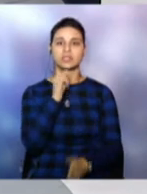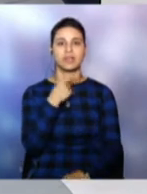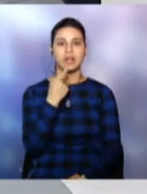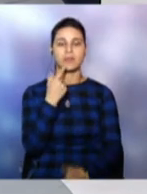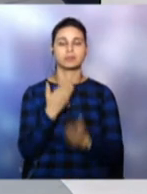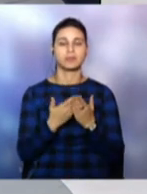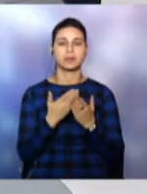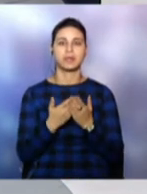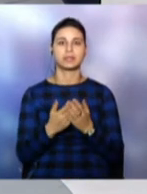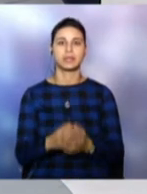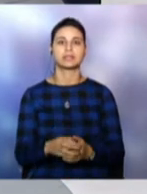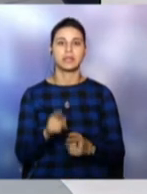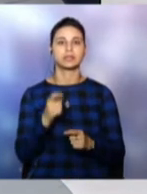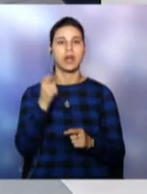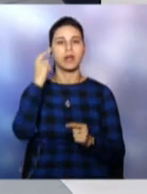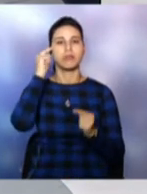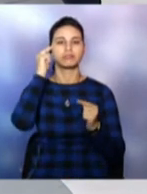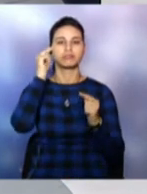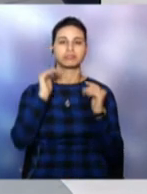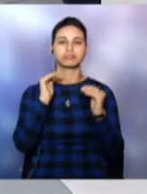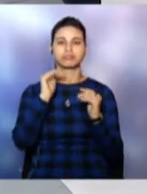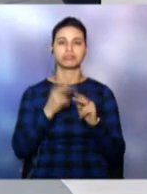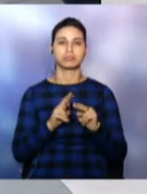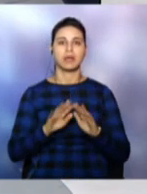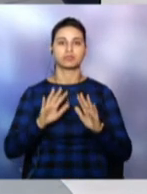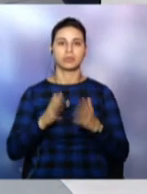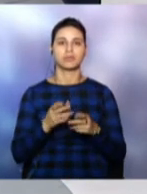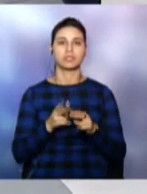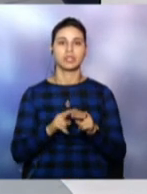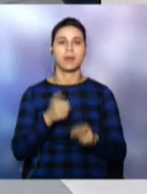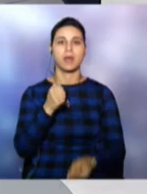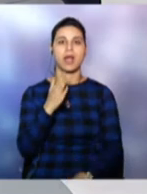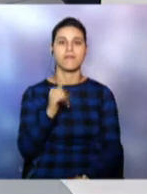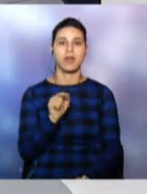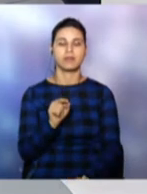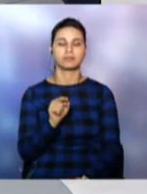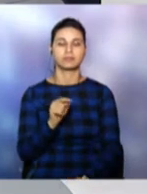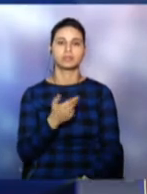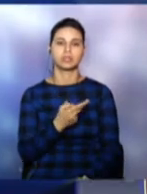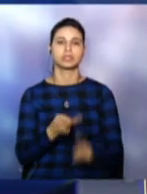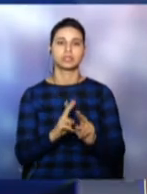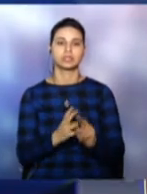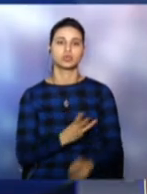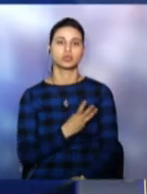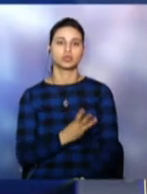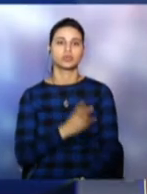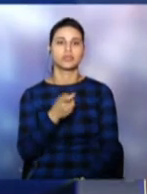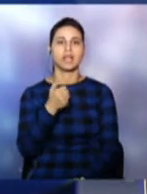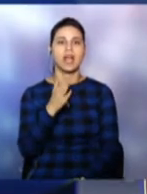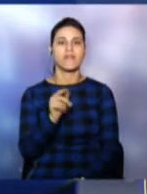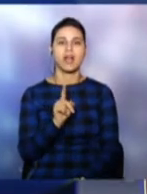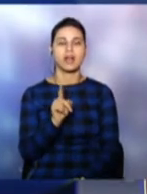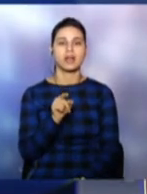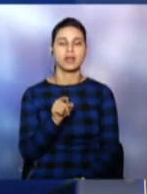ანუ აი აწონ-დაწონვა ხდება ამ შემთხვევაში აი ამ კოფეინის სურვილის ყავის უფროსორი კოფეინის არა